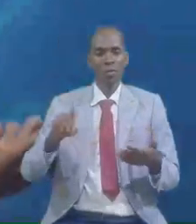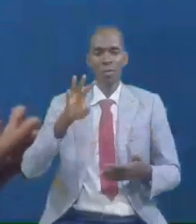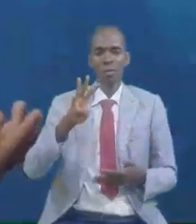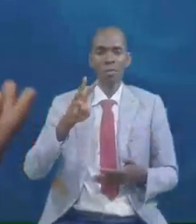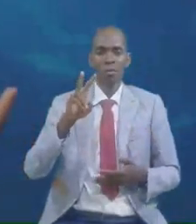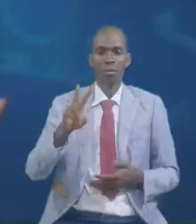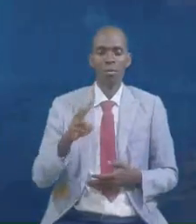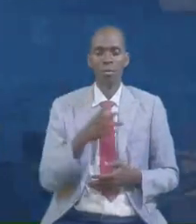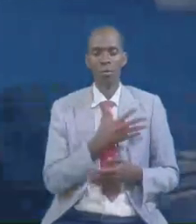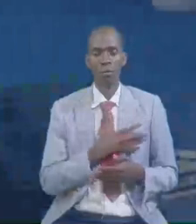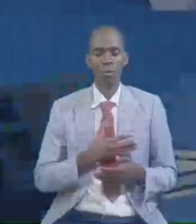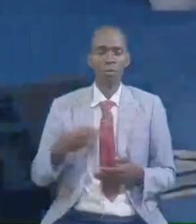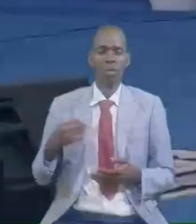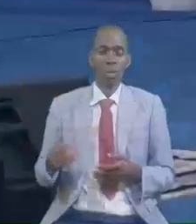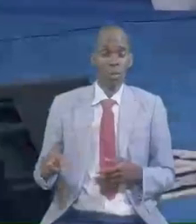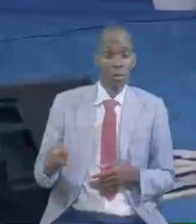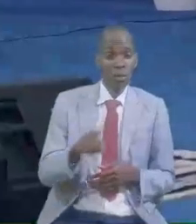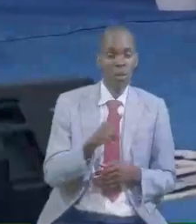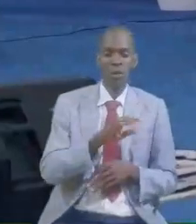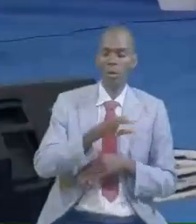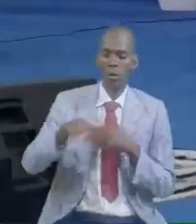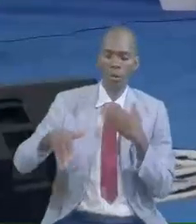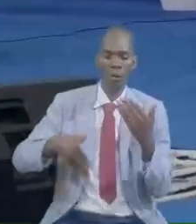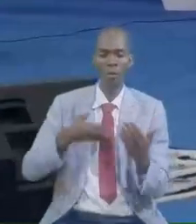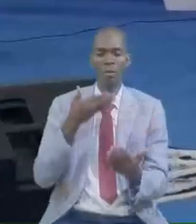ils persévéraient,